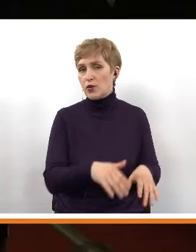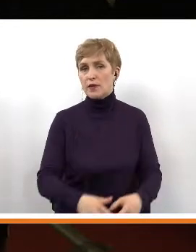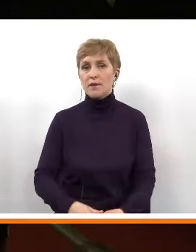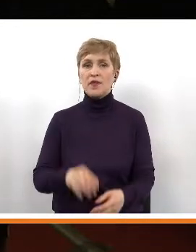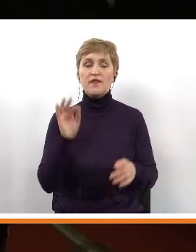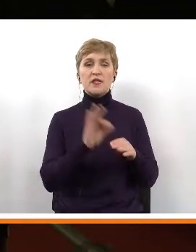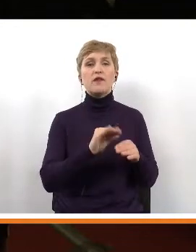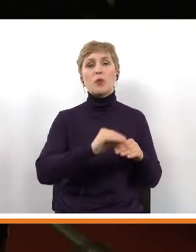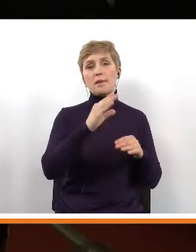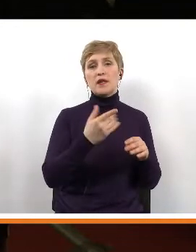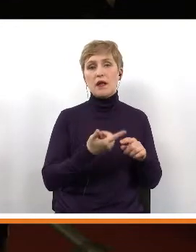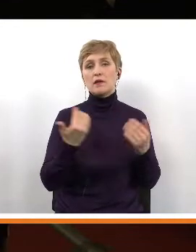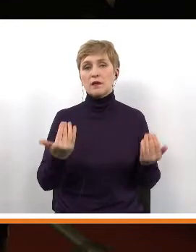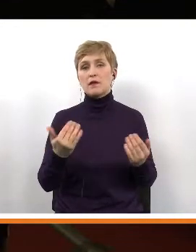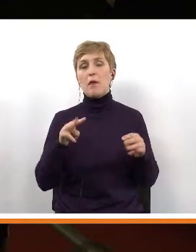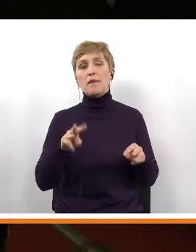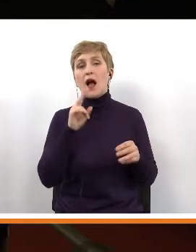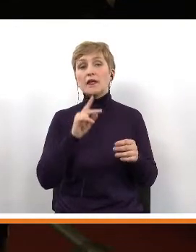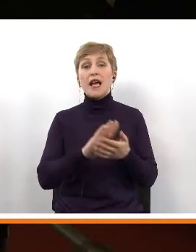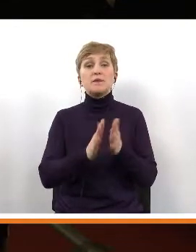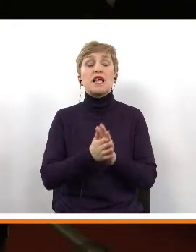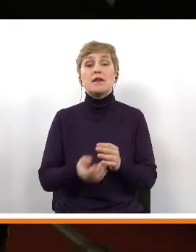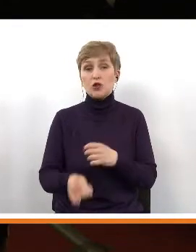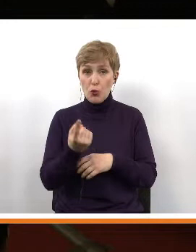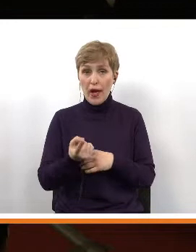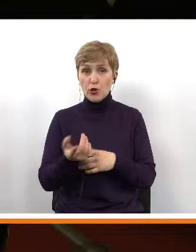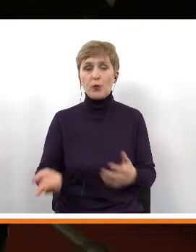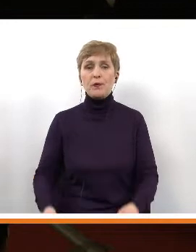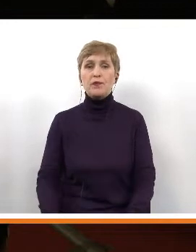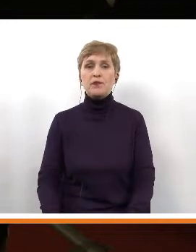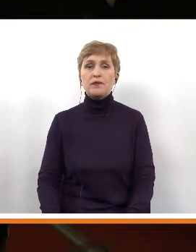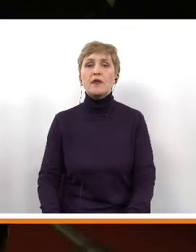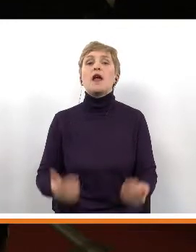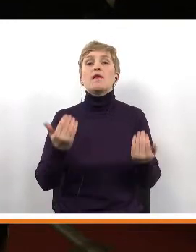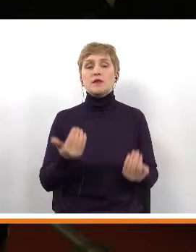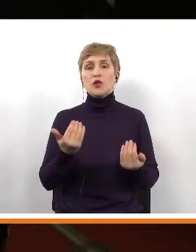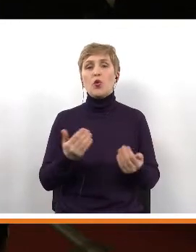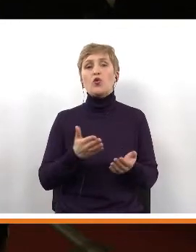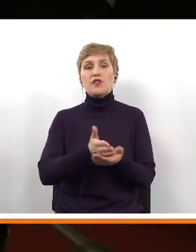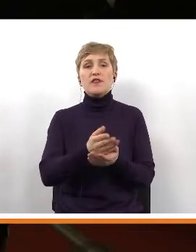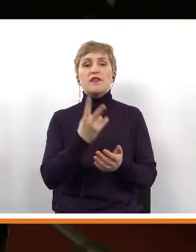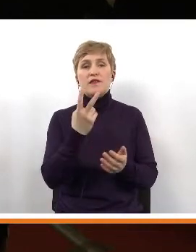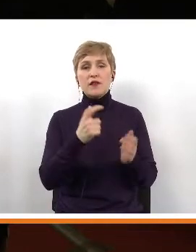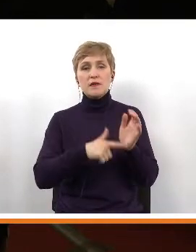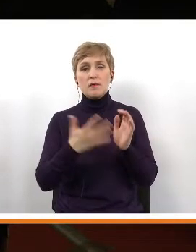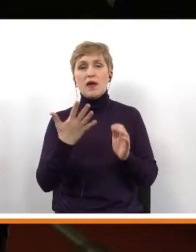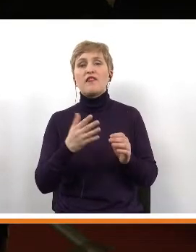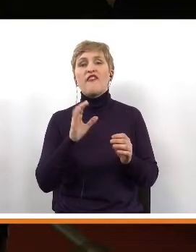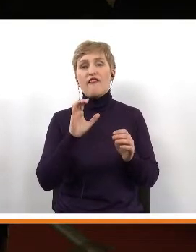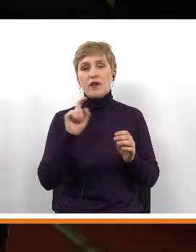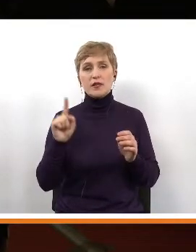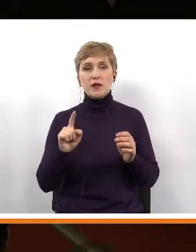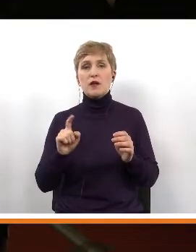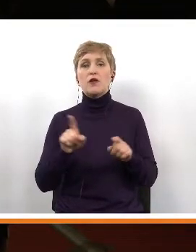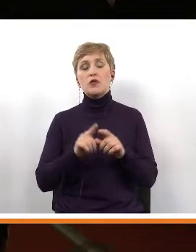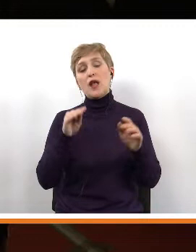целевом капитале на данный момент, когда эти обстоятельства наступают. В текущей версии 275-го ФЗ, в общем-то, заложены